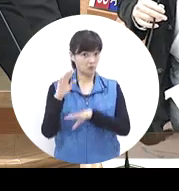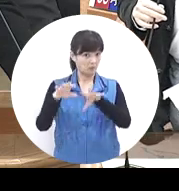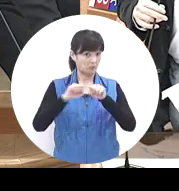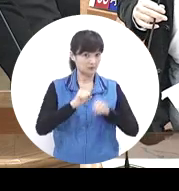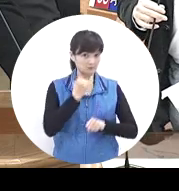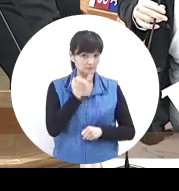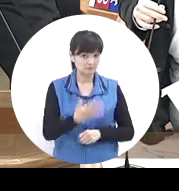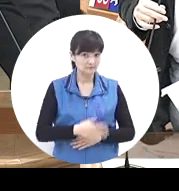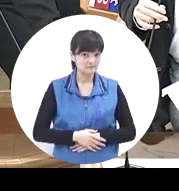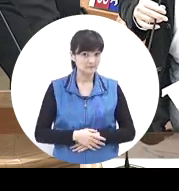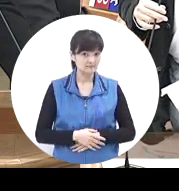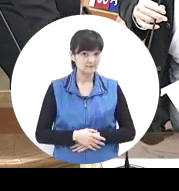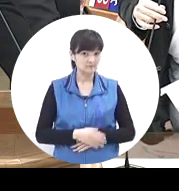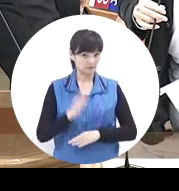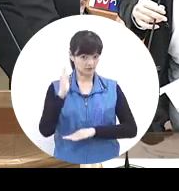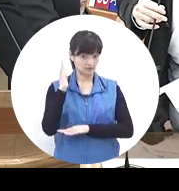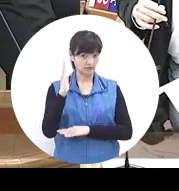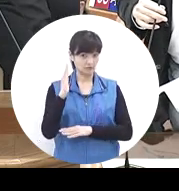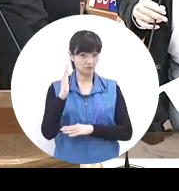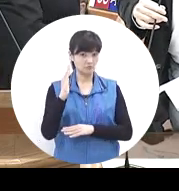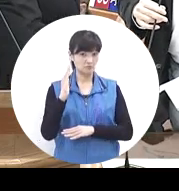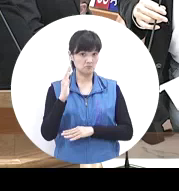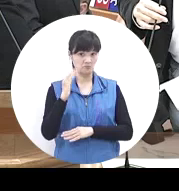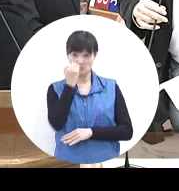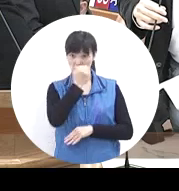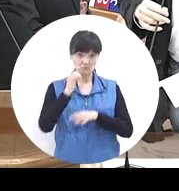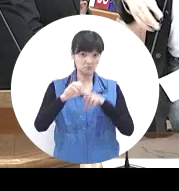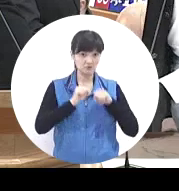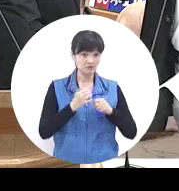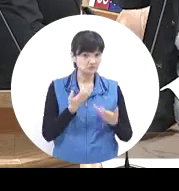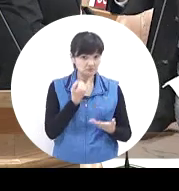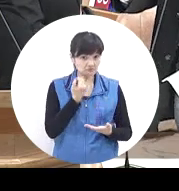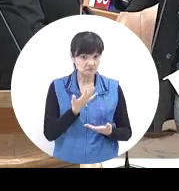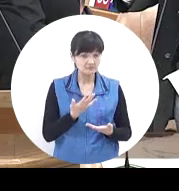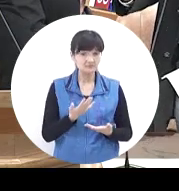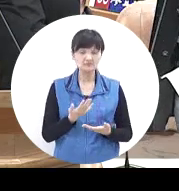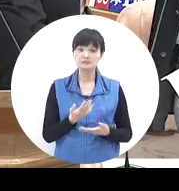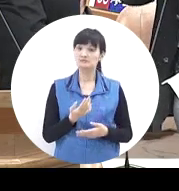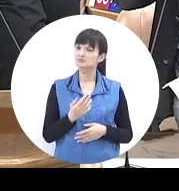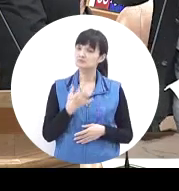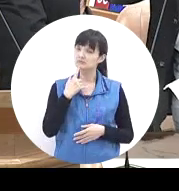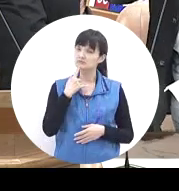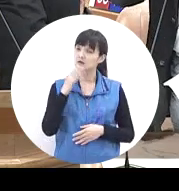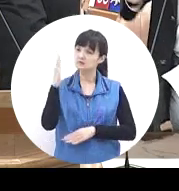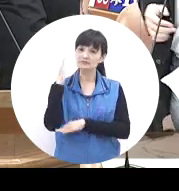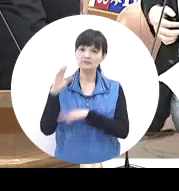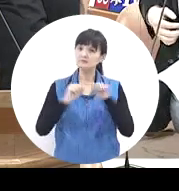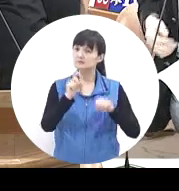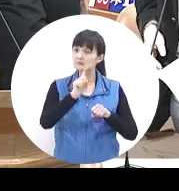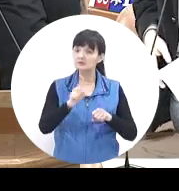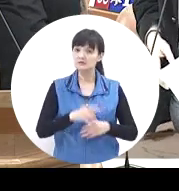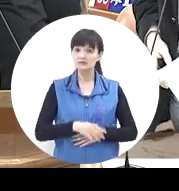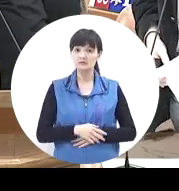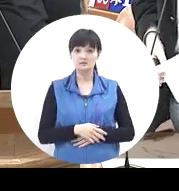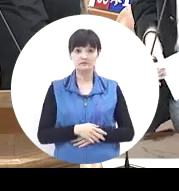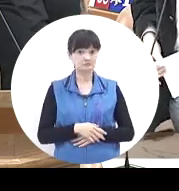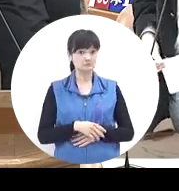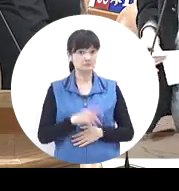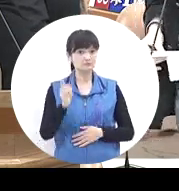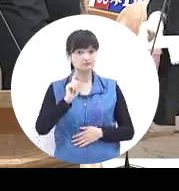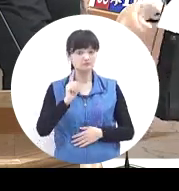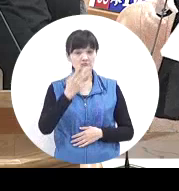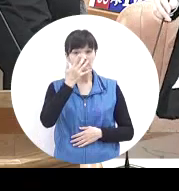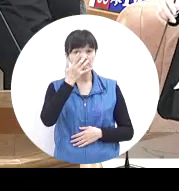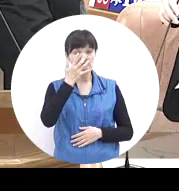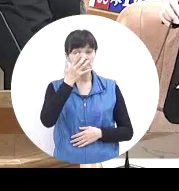政府可不可以抢劫？可以，是不是？ 政府用什么方式抢？ 哦，用什么方式抢？抢得合理就可以，是不是？ 我不是啊，我没有